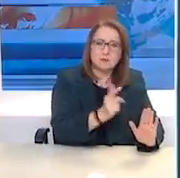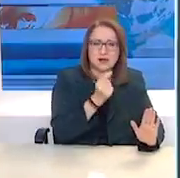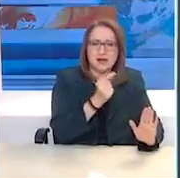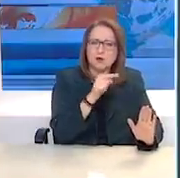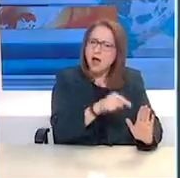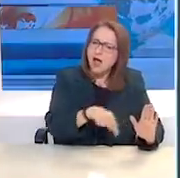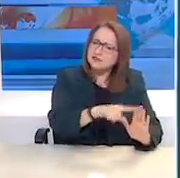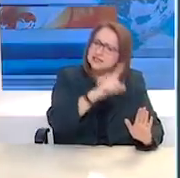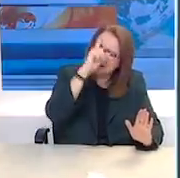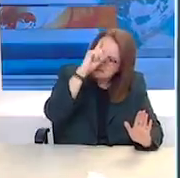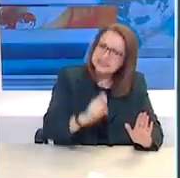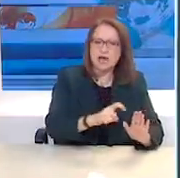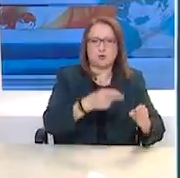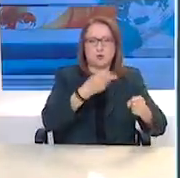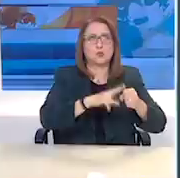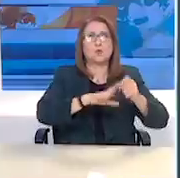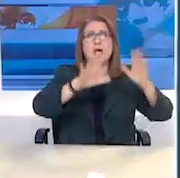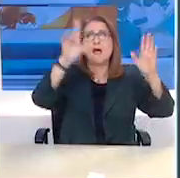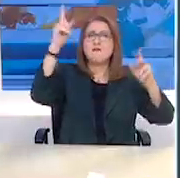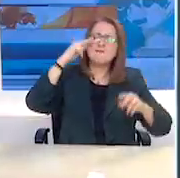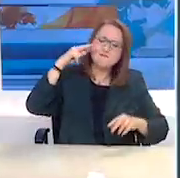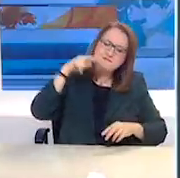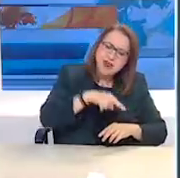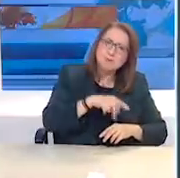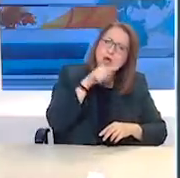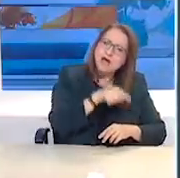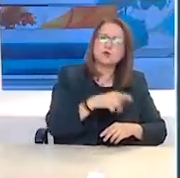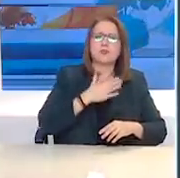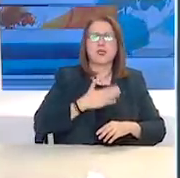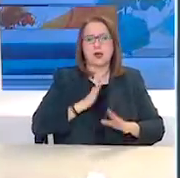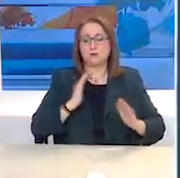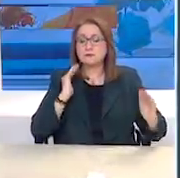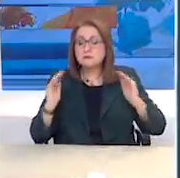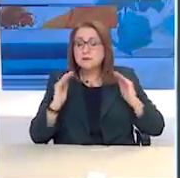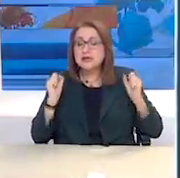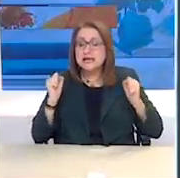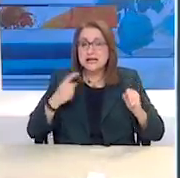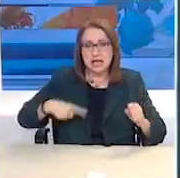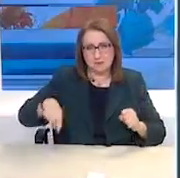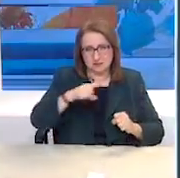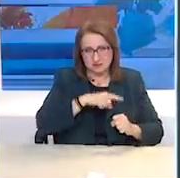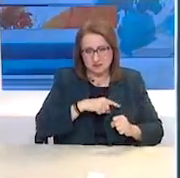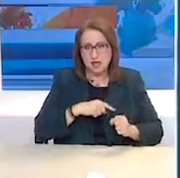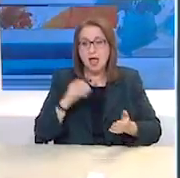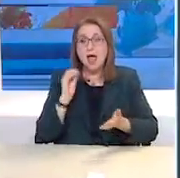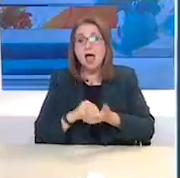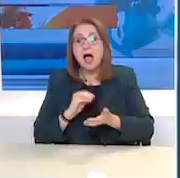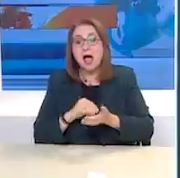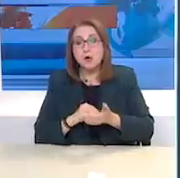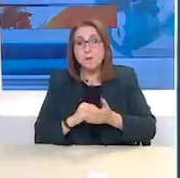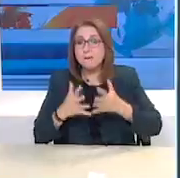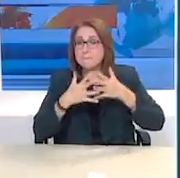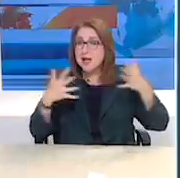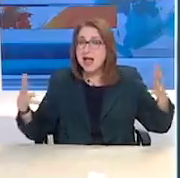θα ήθελαν. Επίσης, την Μεγάλη Παρασκευή θα πρέπει να τονίσω ότι τα καταστήματα που προβλέπεται να είναι